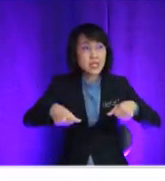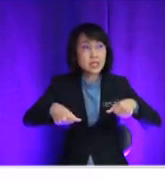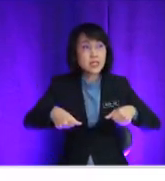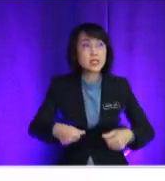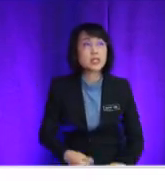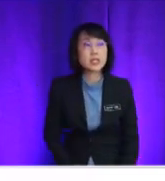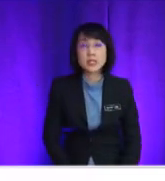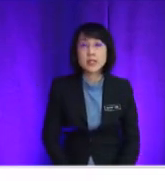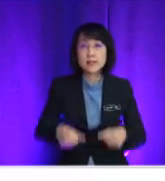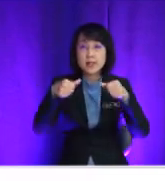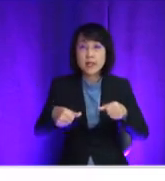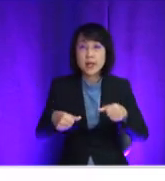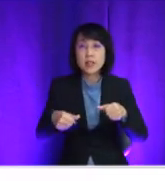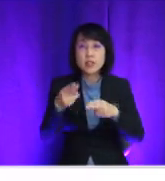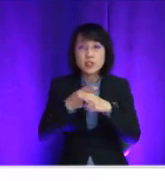sebentar